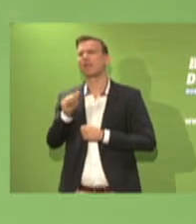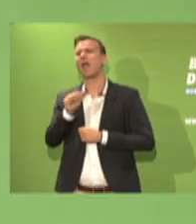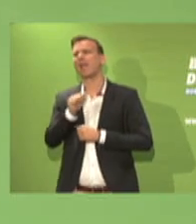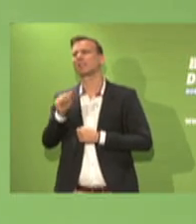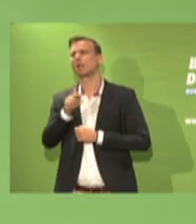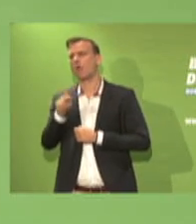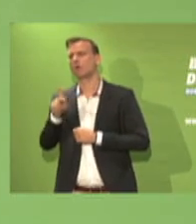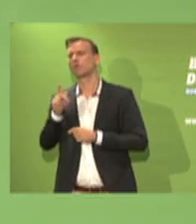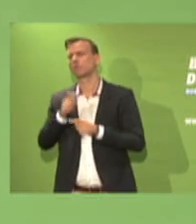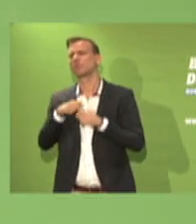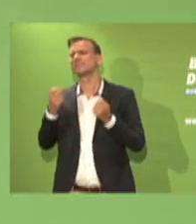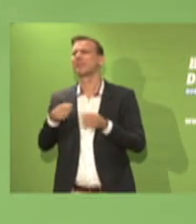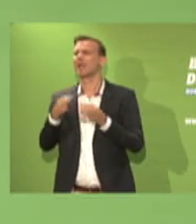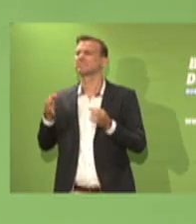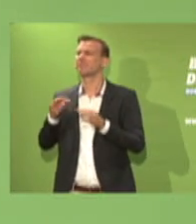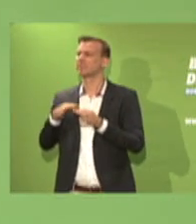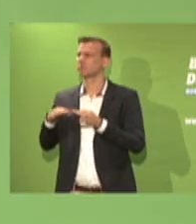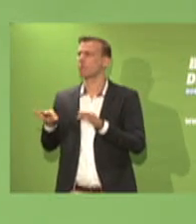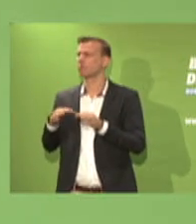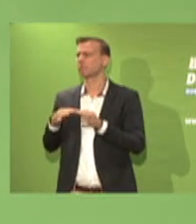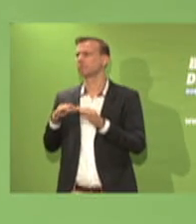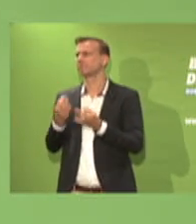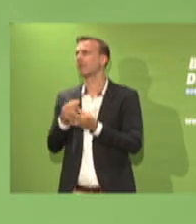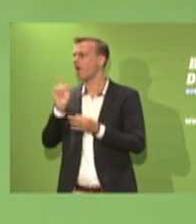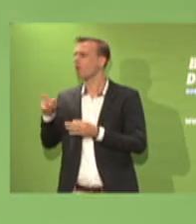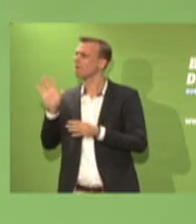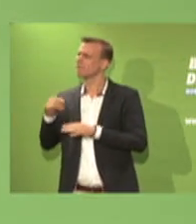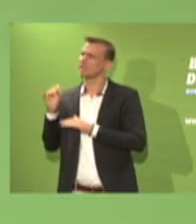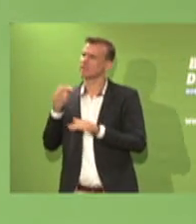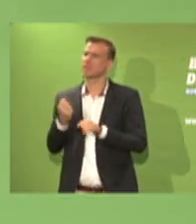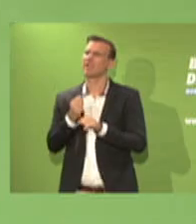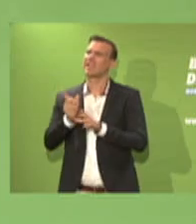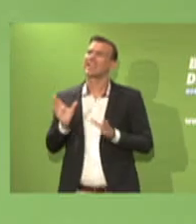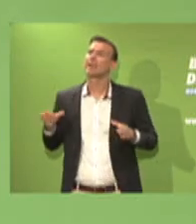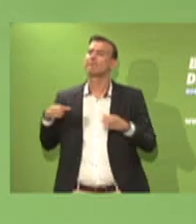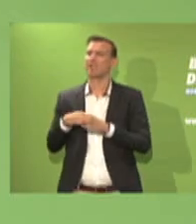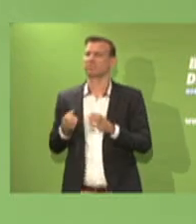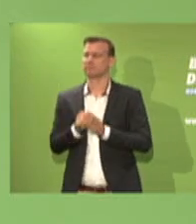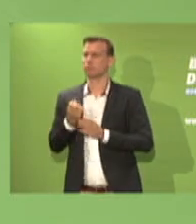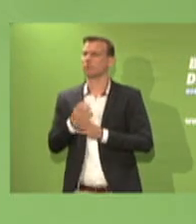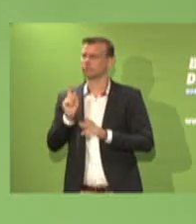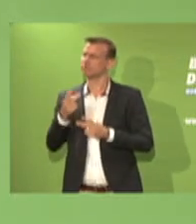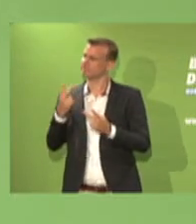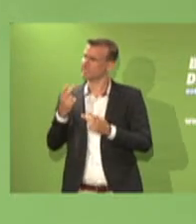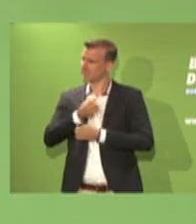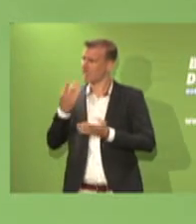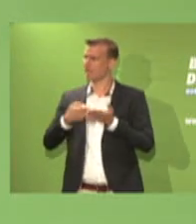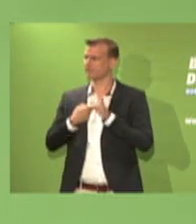Friedrich Ostendorf für die Bundestagsfraktion, die auch an diesem Antrag mitgewirkt haben. Das ist ein Gemeinschaftsprodukt, das muss man, finde ich, an dieser Stelle ganz deutlich